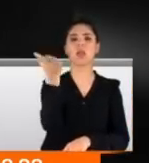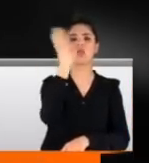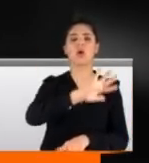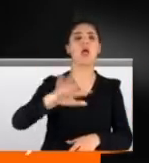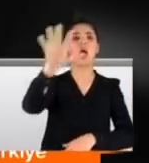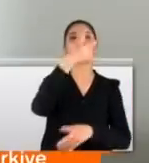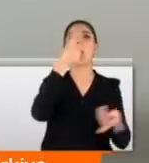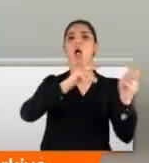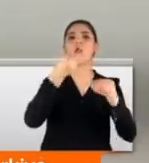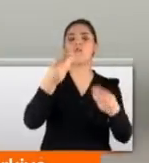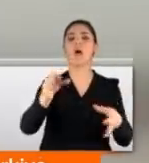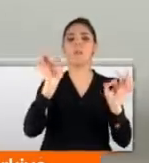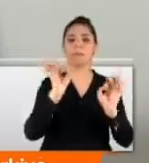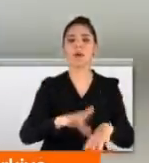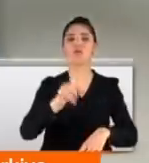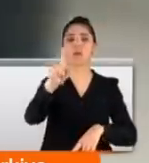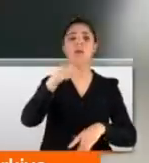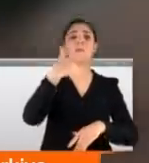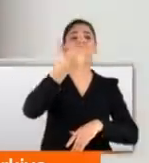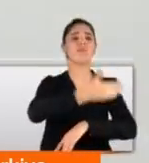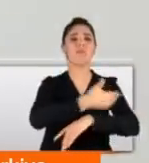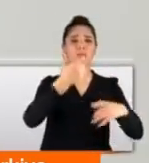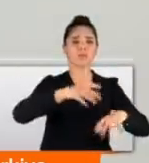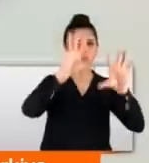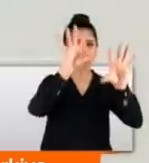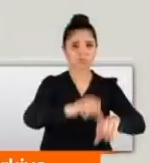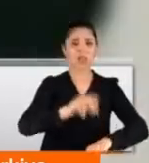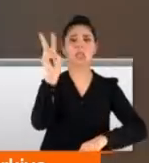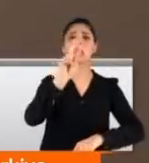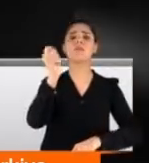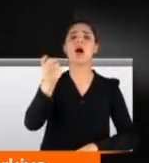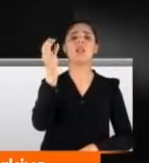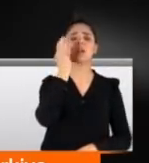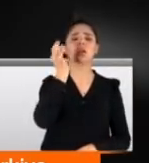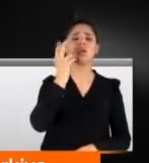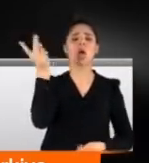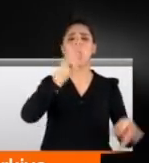saçmaya başladı. Kazan kentinde yakalanıncaya kadar 26 kişinin canına kıydı.